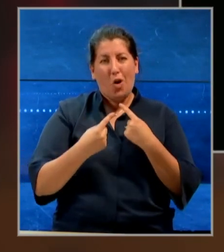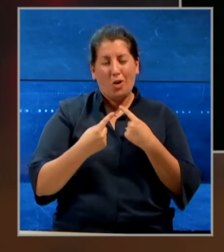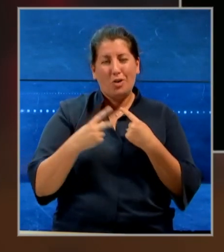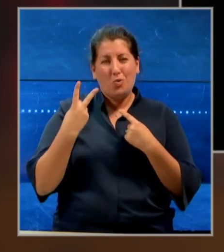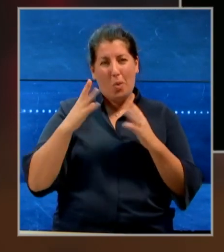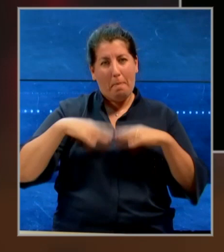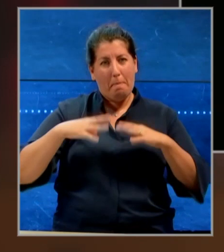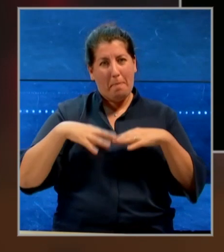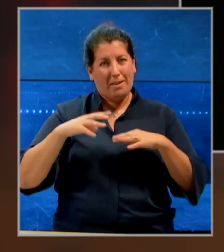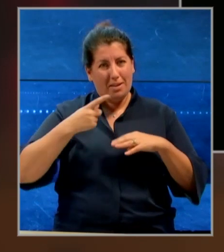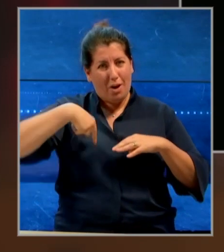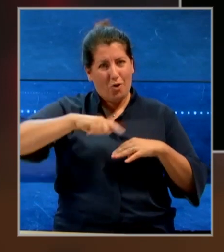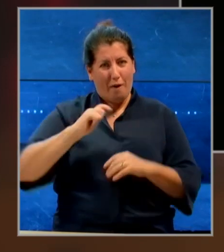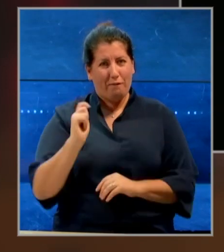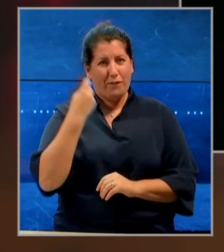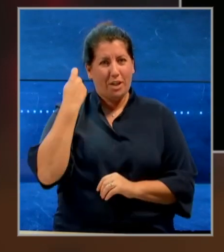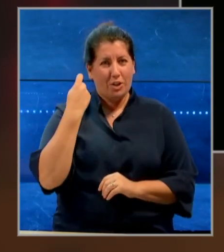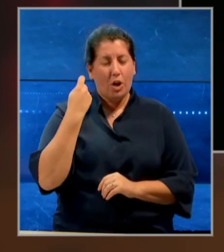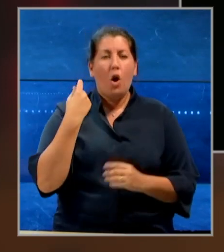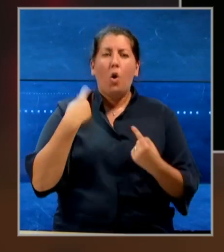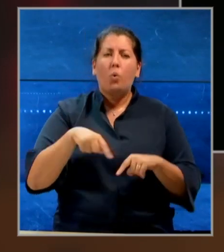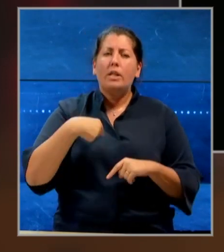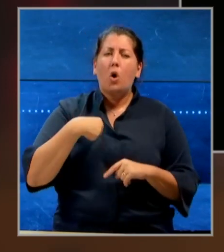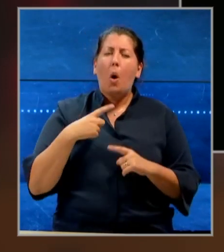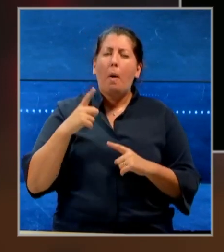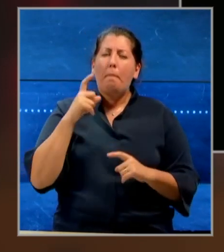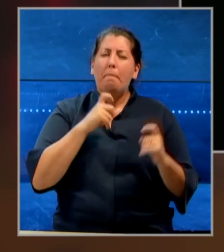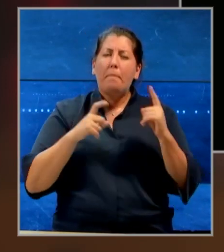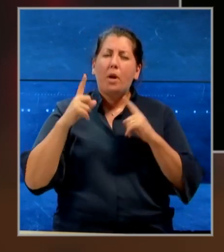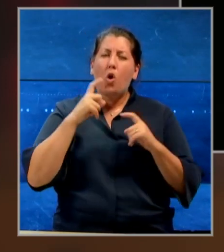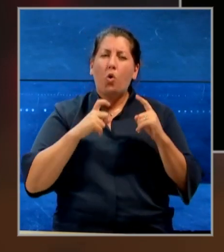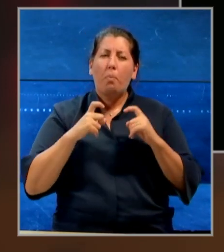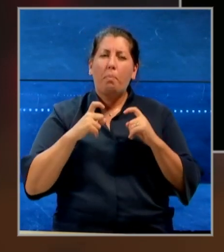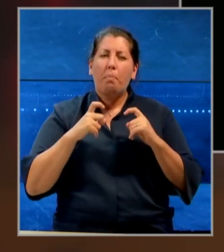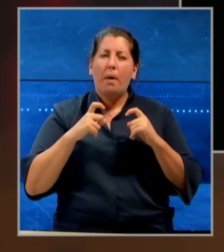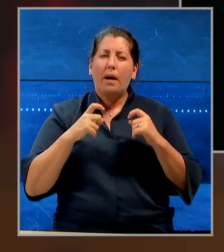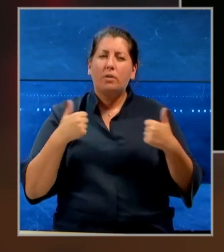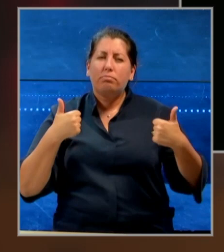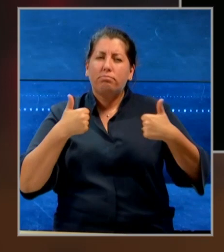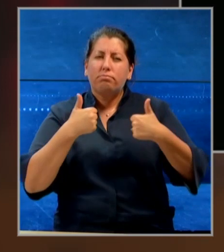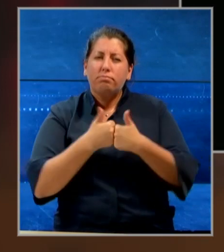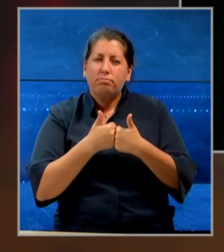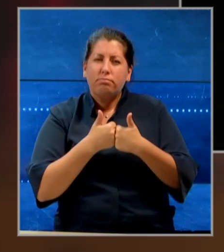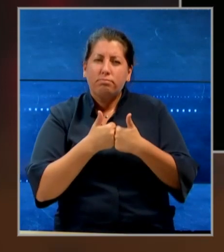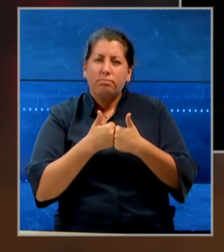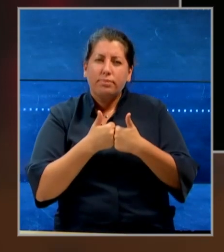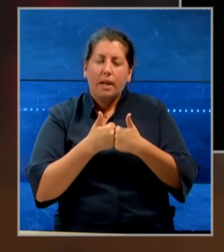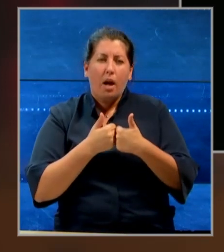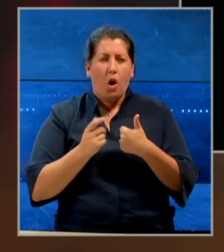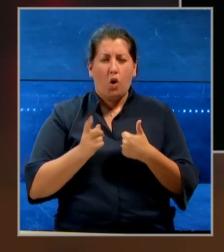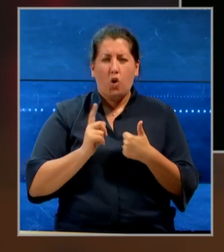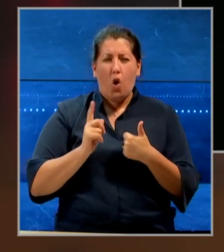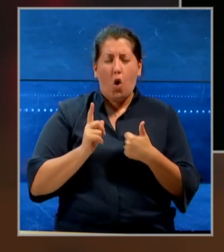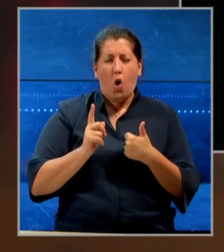vincere, quindi in tutta sincerità non sono preoccupato di contro chi giochiamo, ma sono preoccupato o